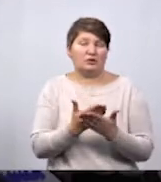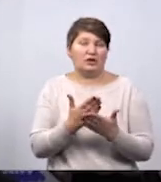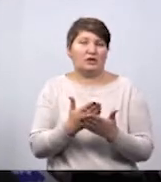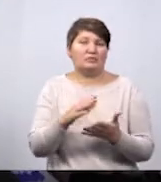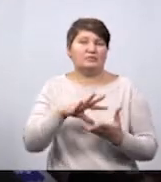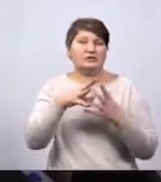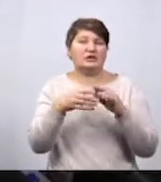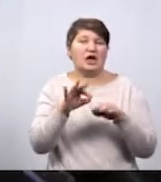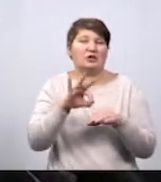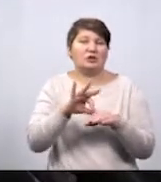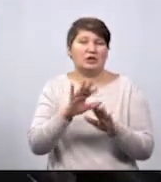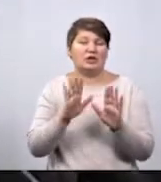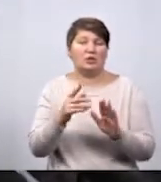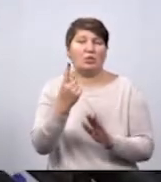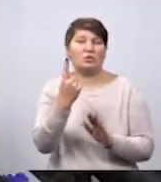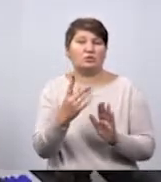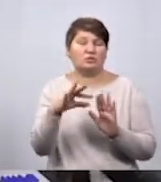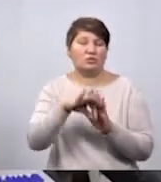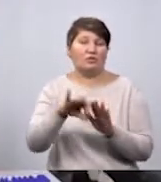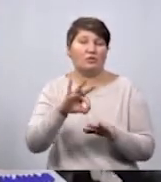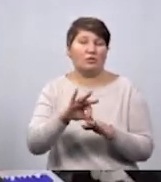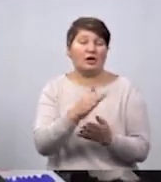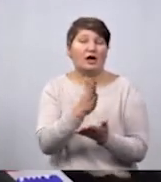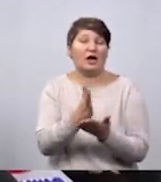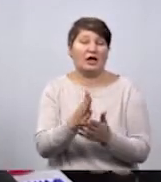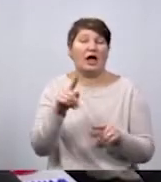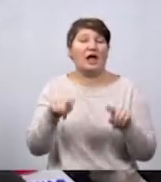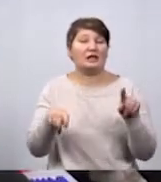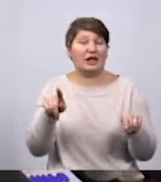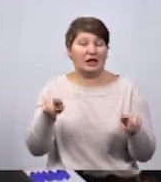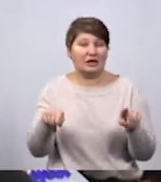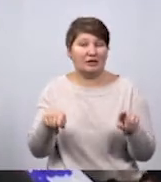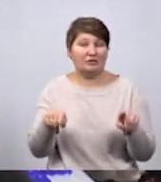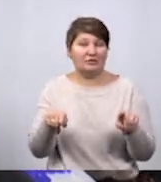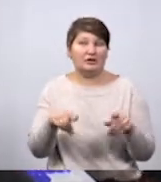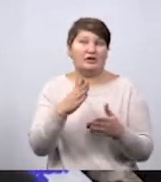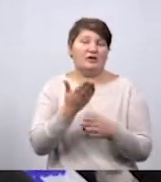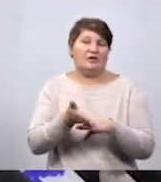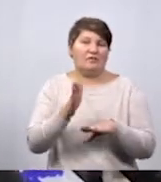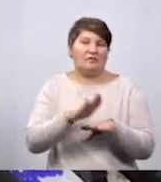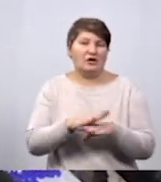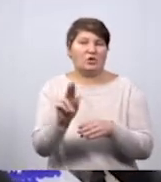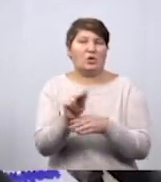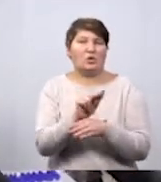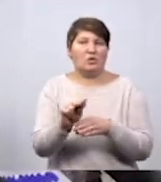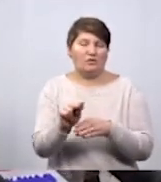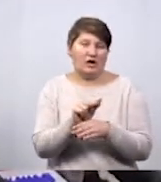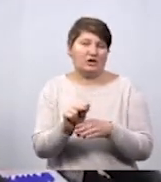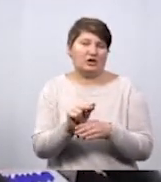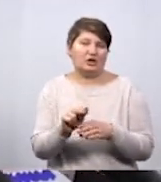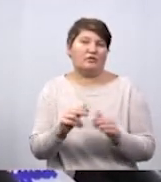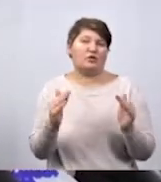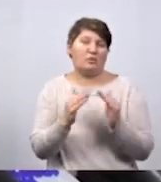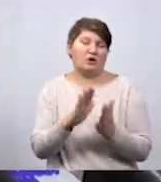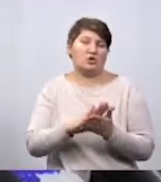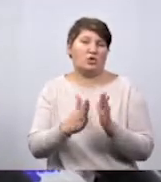не тільки одну складову, яка призводить, а декілька. Тому важко їх діагностувати та лікувати в амбулаторних умовах. Тому